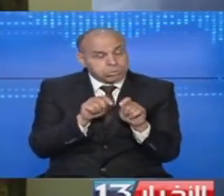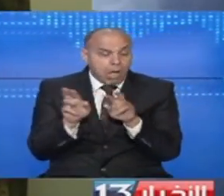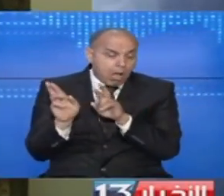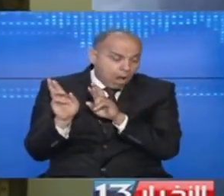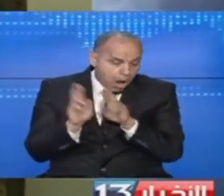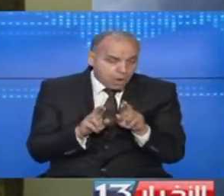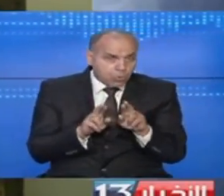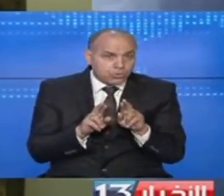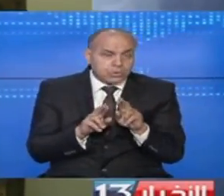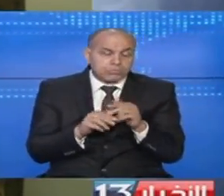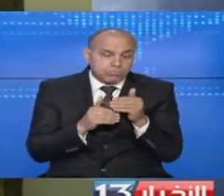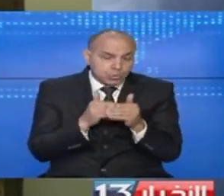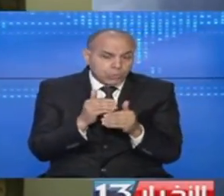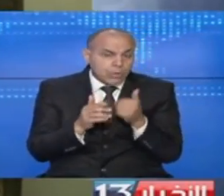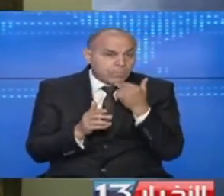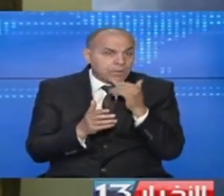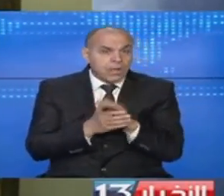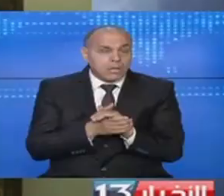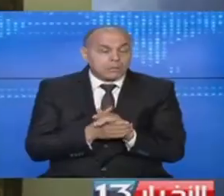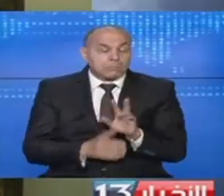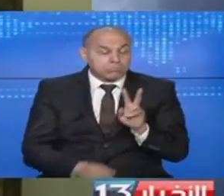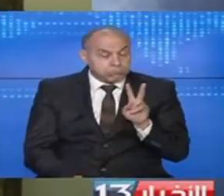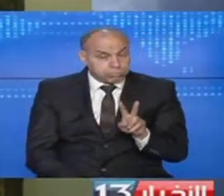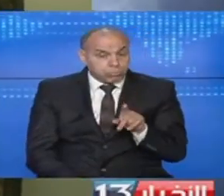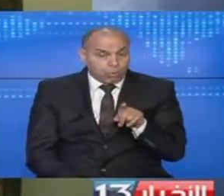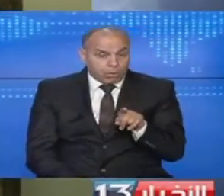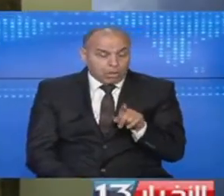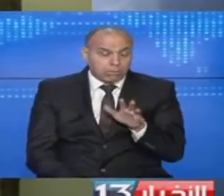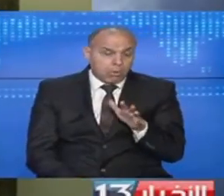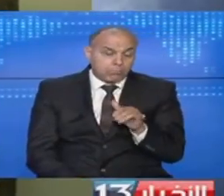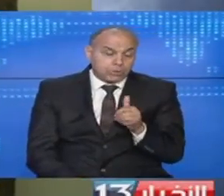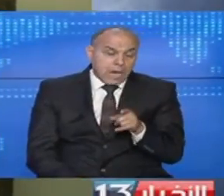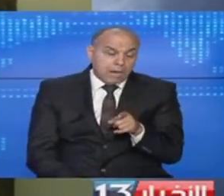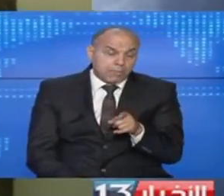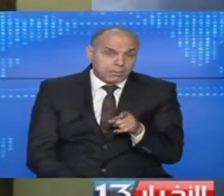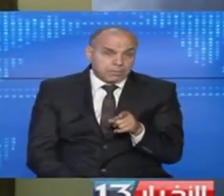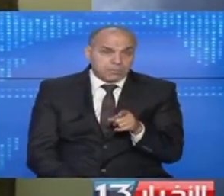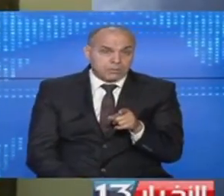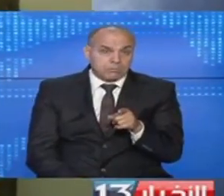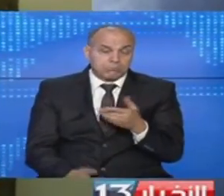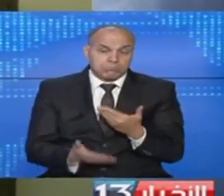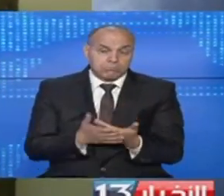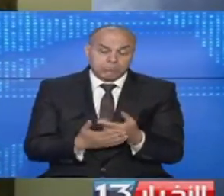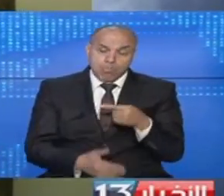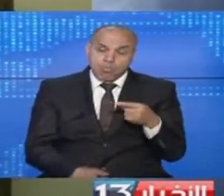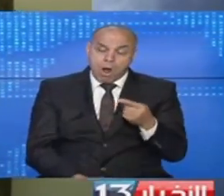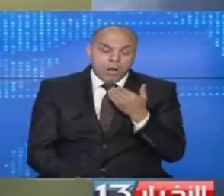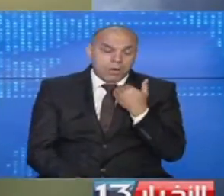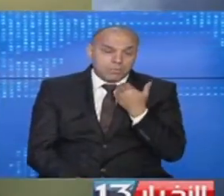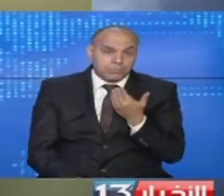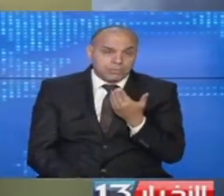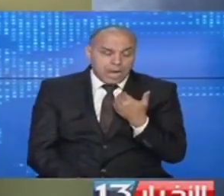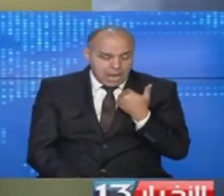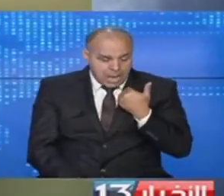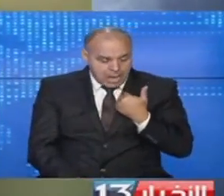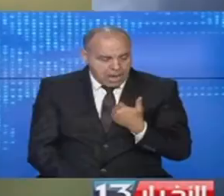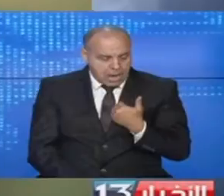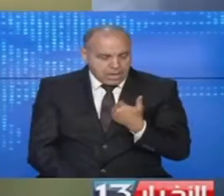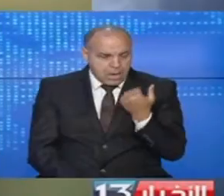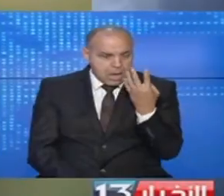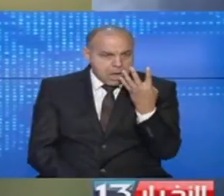ونرجع ونتبهوا شوية خاطر فريمون ما هيش معناتها مؤشر مش باهي حتى الطرف. بالنسبة لنا عنا